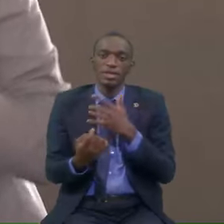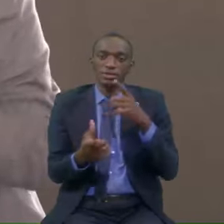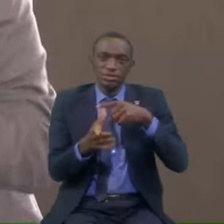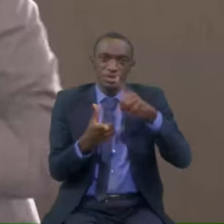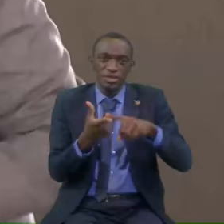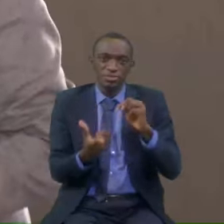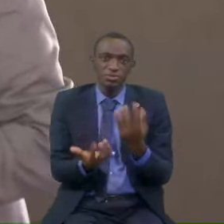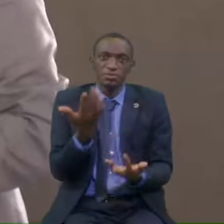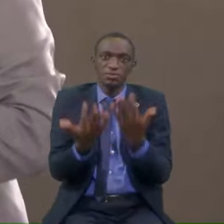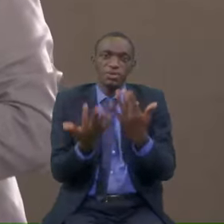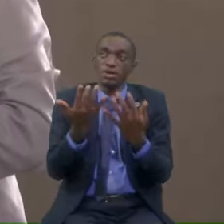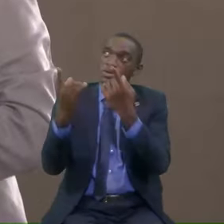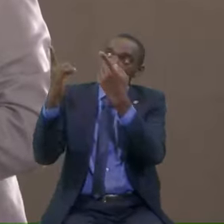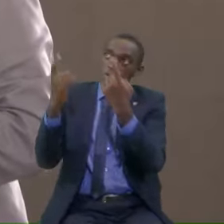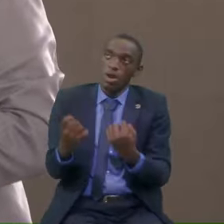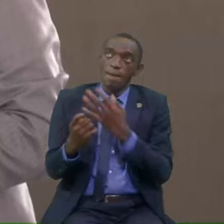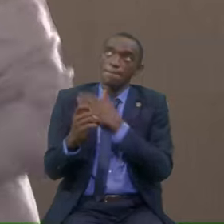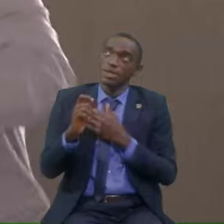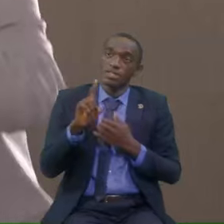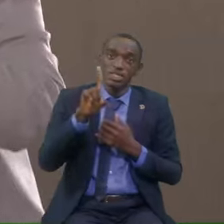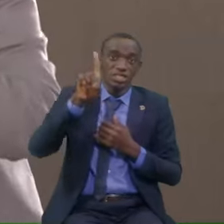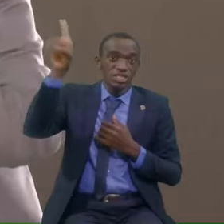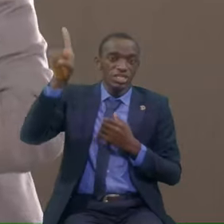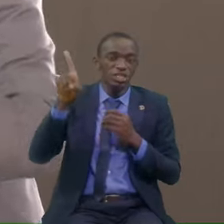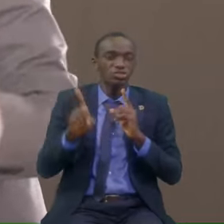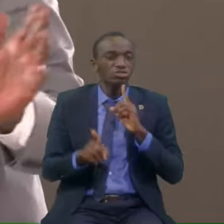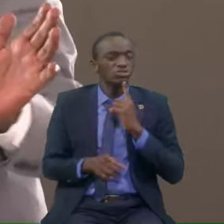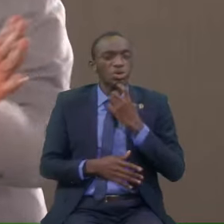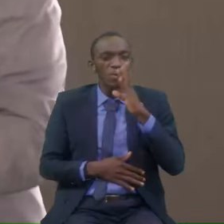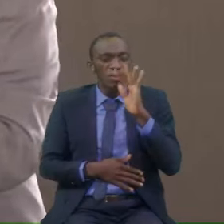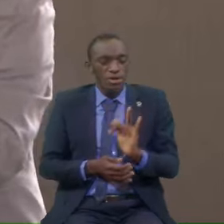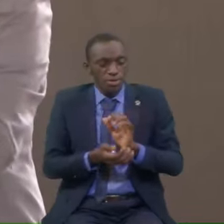Et le feu vient. Pour purger.